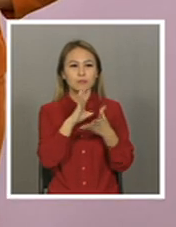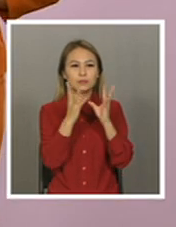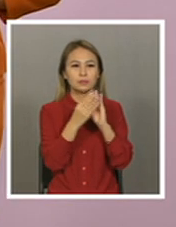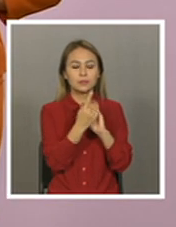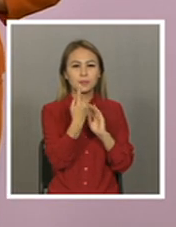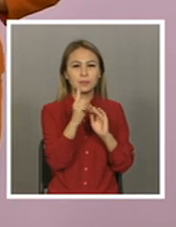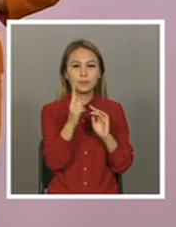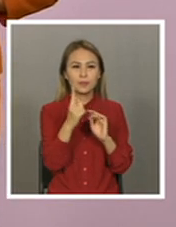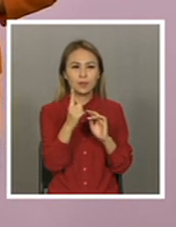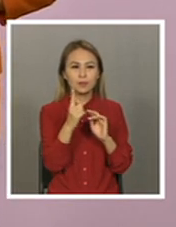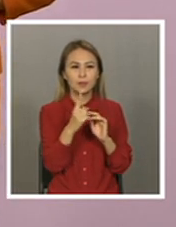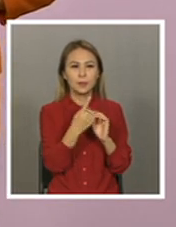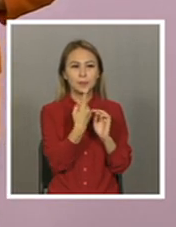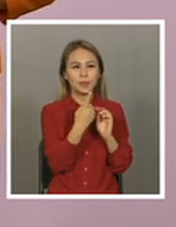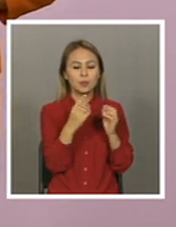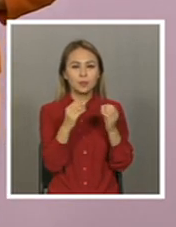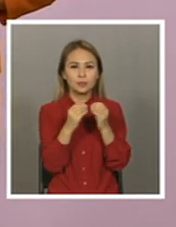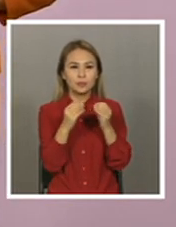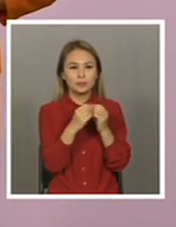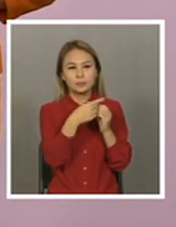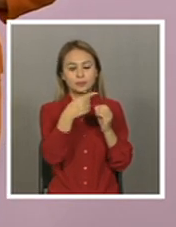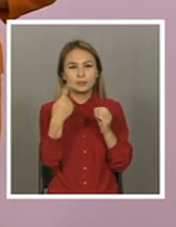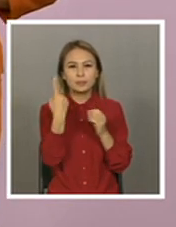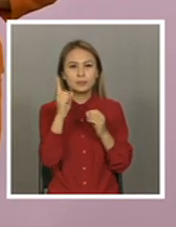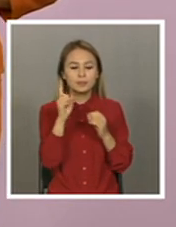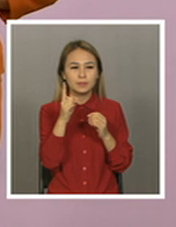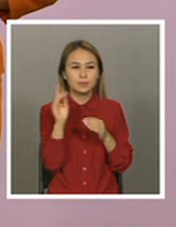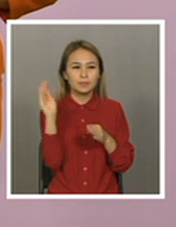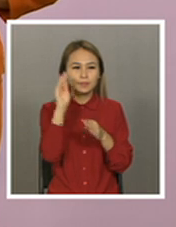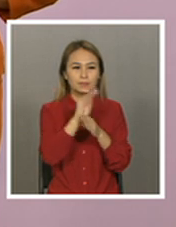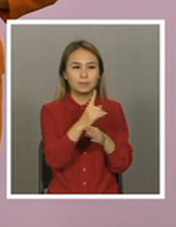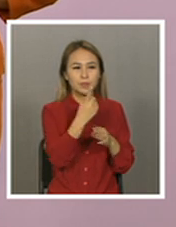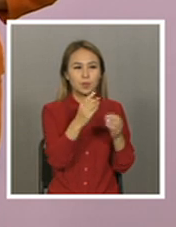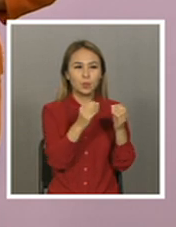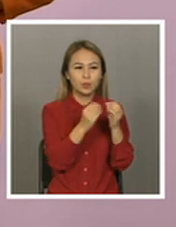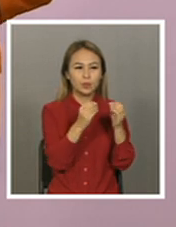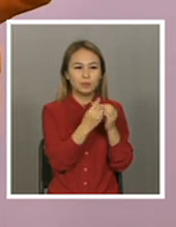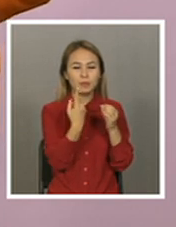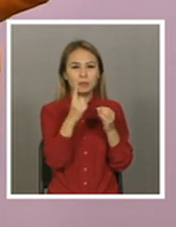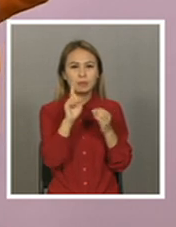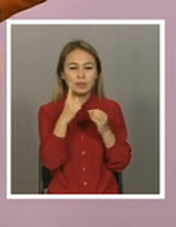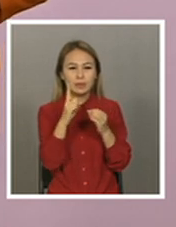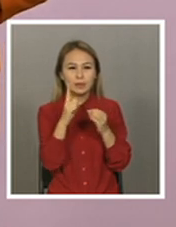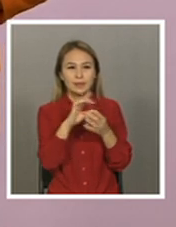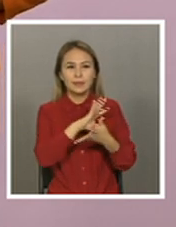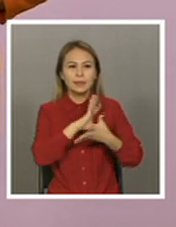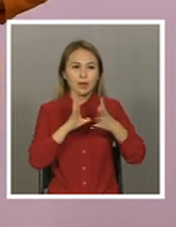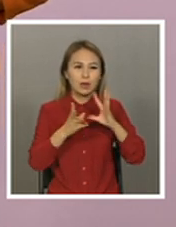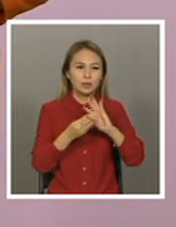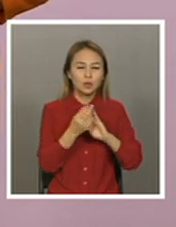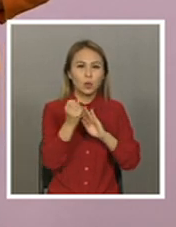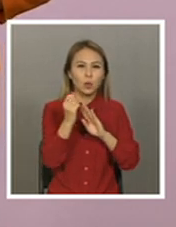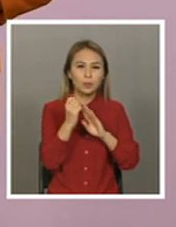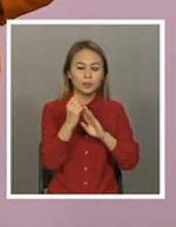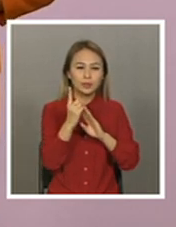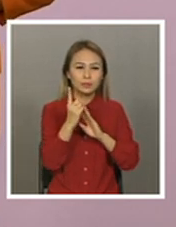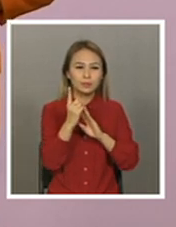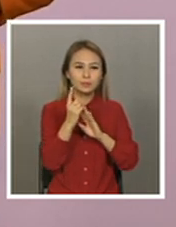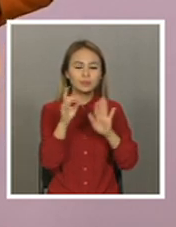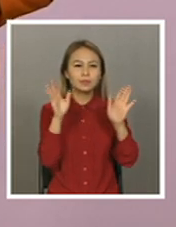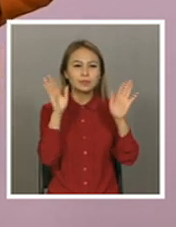бірлік. 1 ондыққа 1 бірлікті қосқанда 1 ондық 1 бірлік, яғни 11.